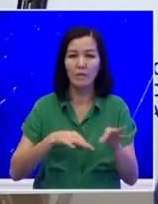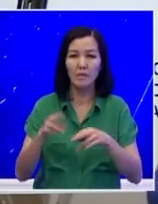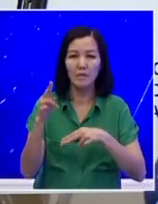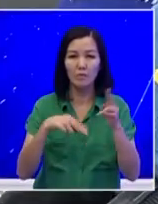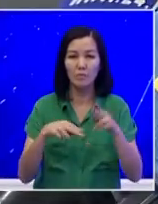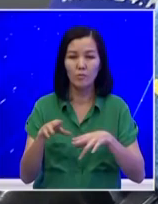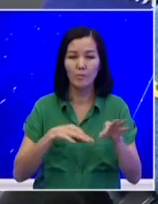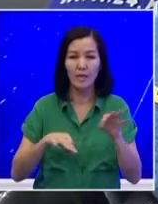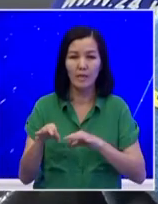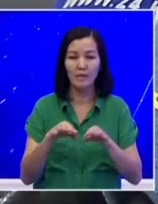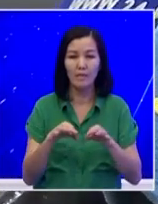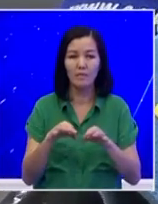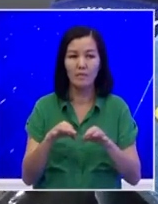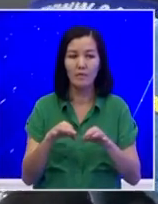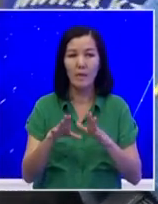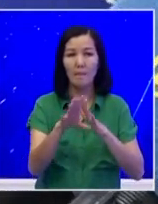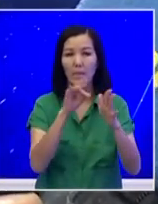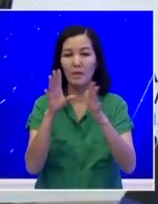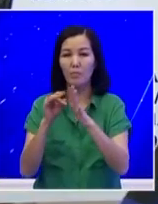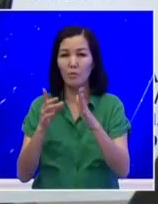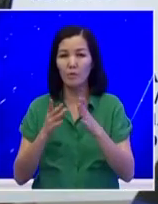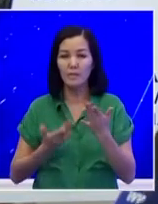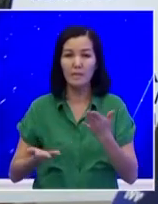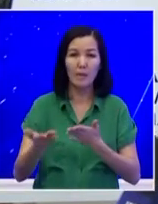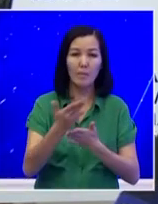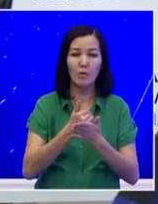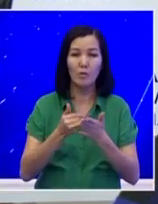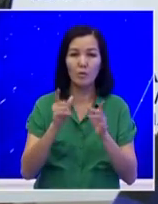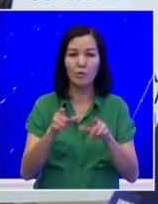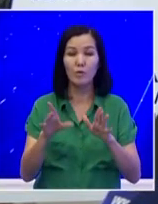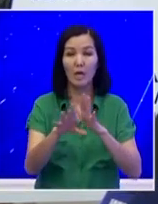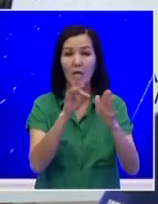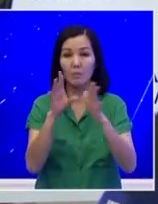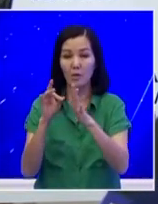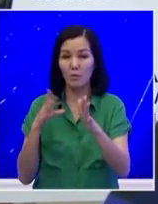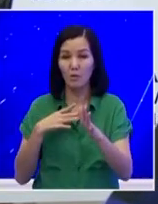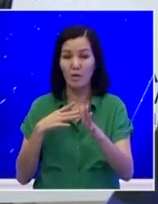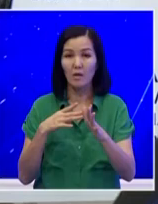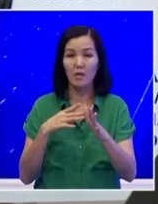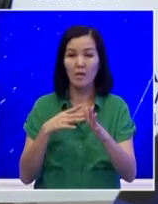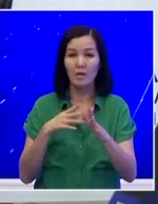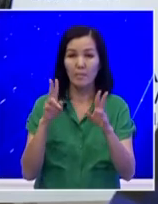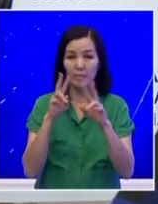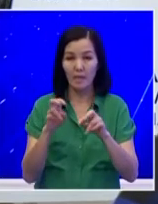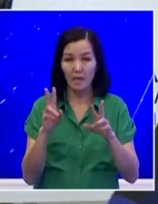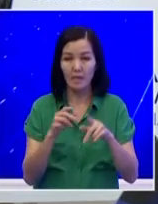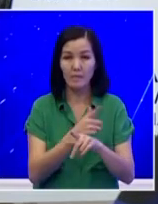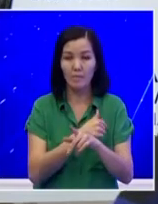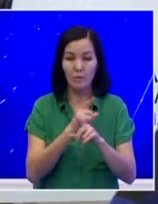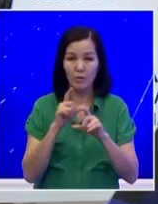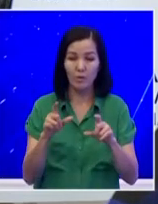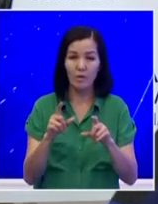инфраструктурные проекты, произведет отбор, соберет людей, то есть отберет, проведет медосмотр в этом же